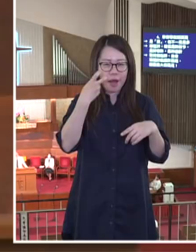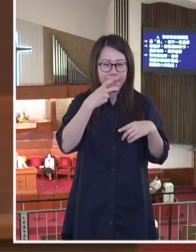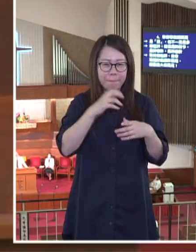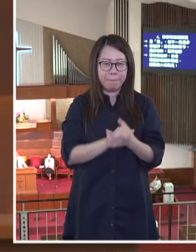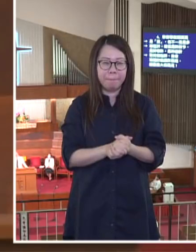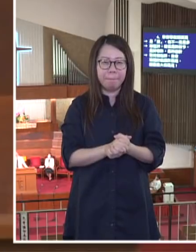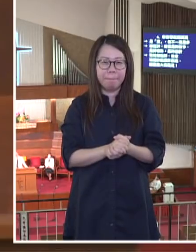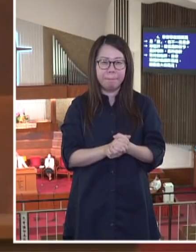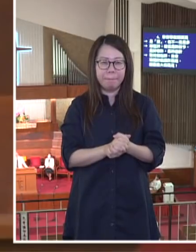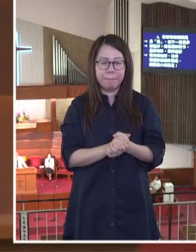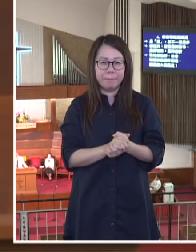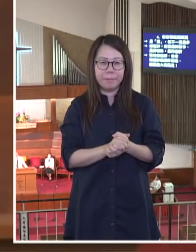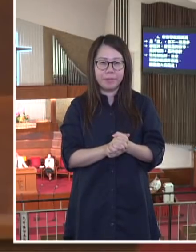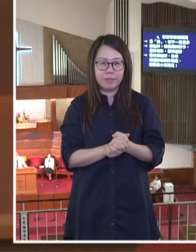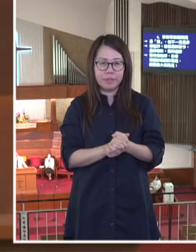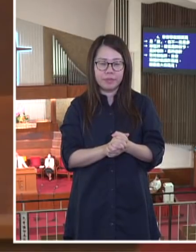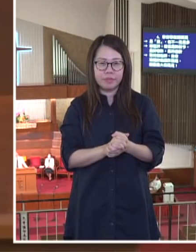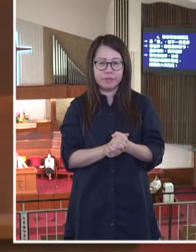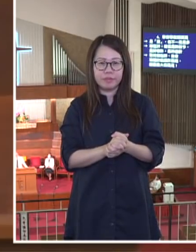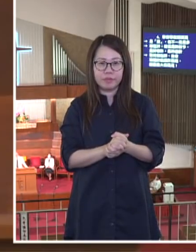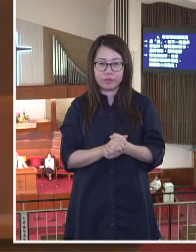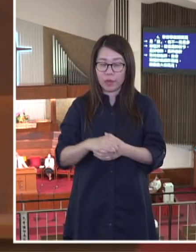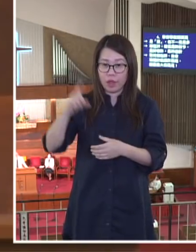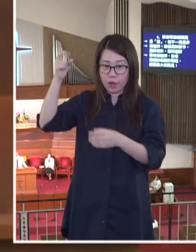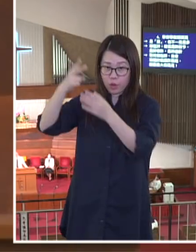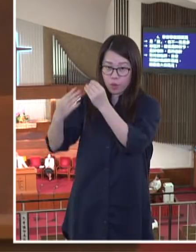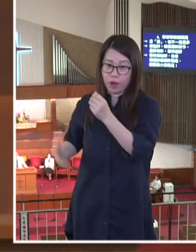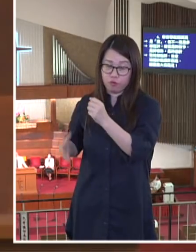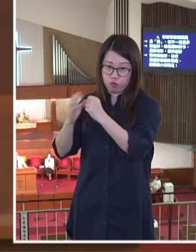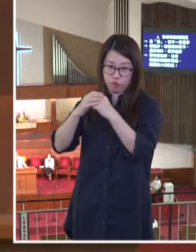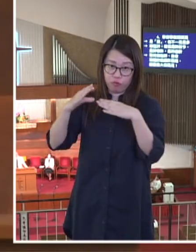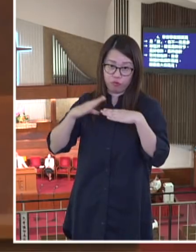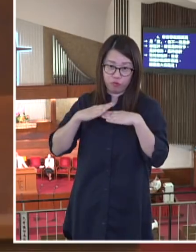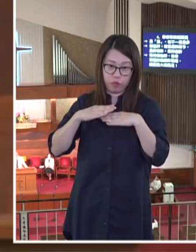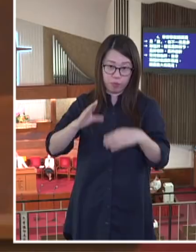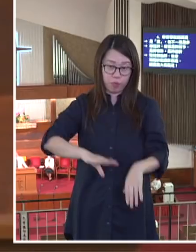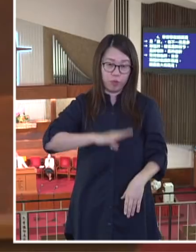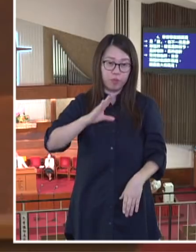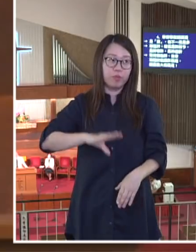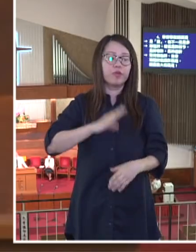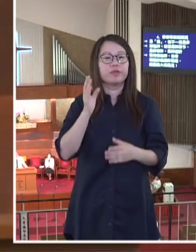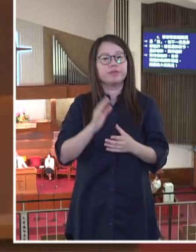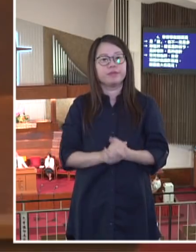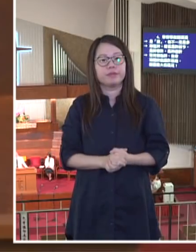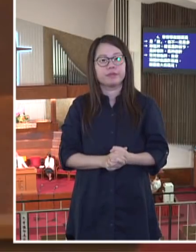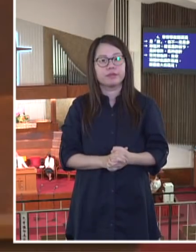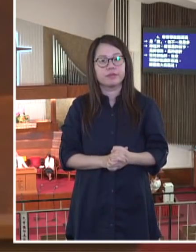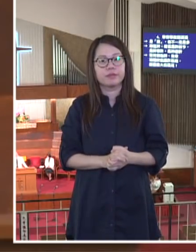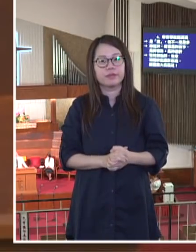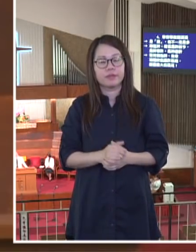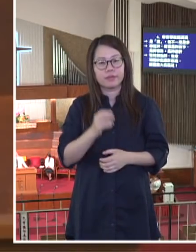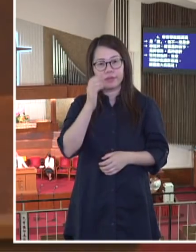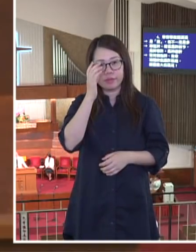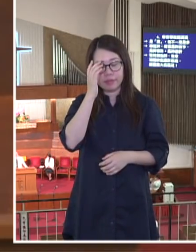福满满。但我觉得它的音乐、它的歌词都很好。我想最重点就是提醒我们，我们